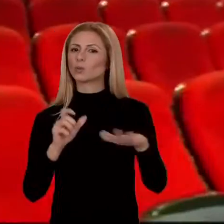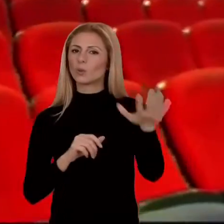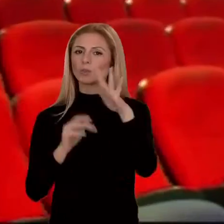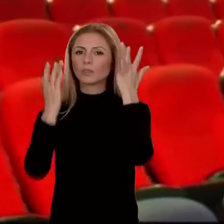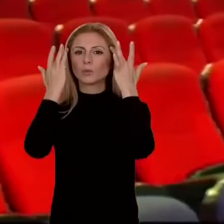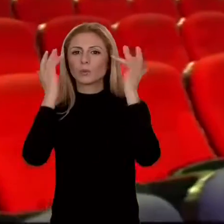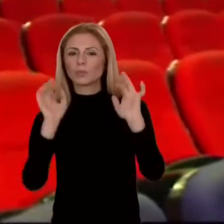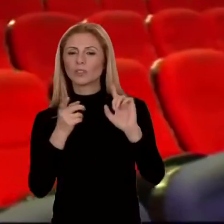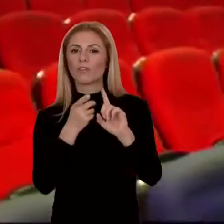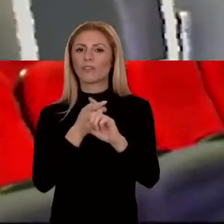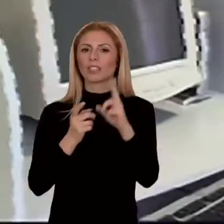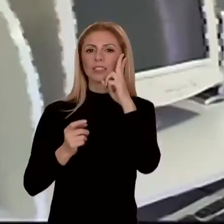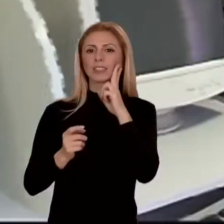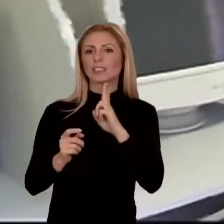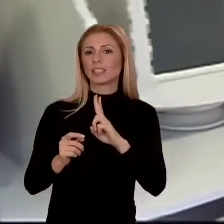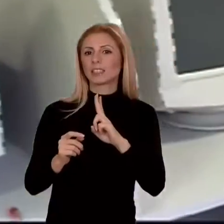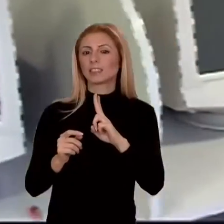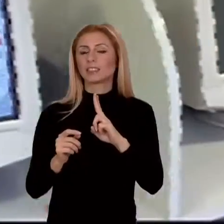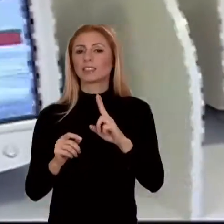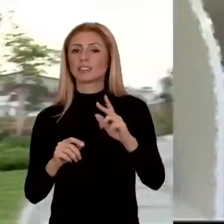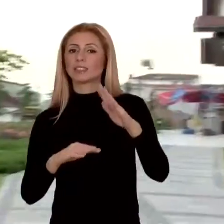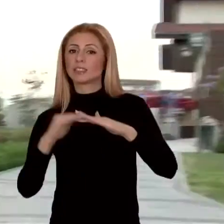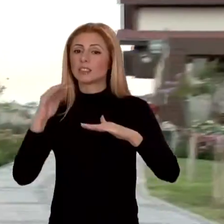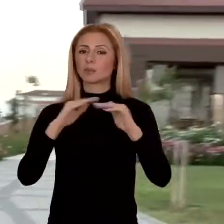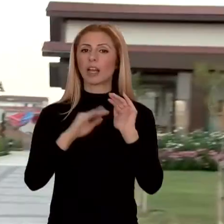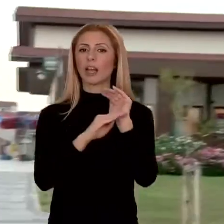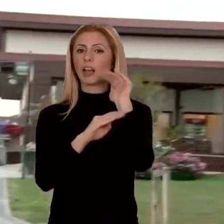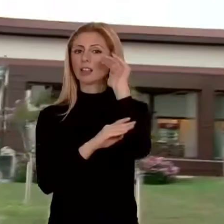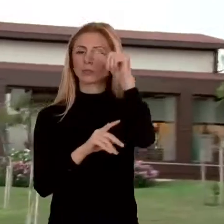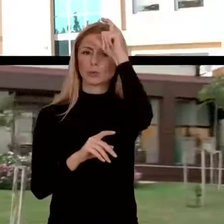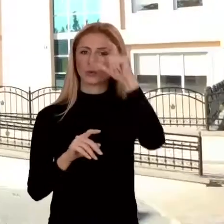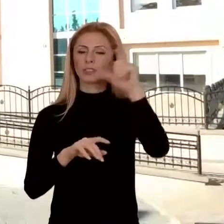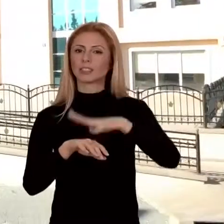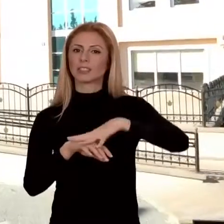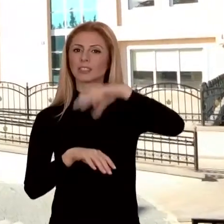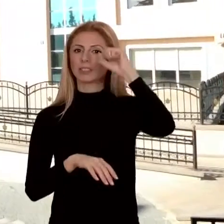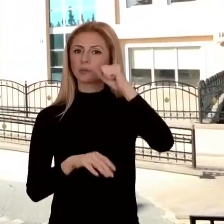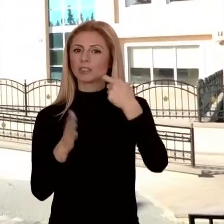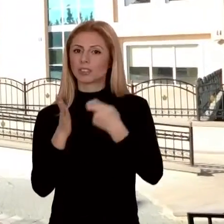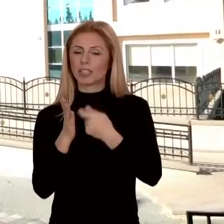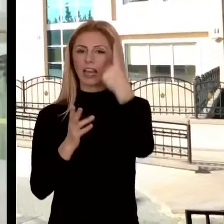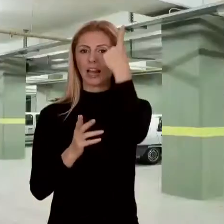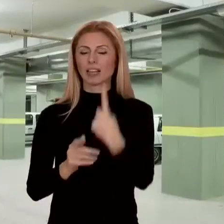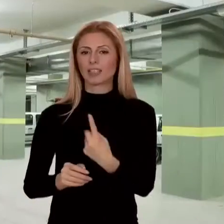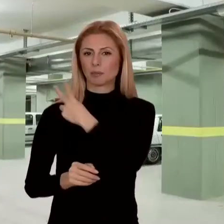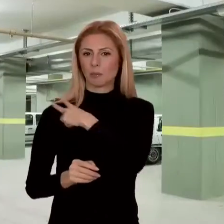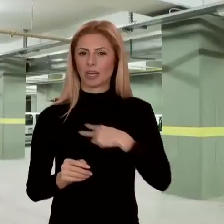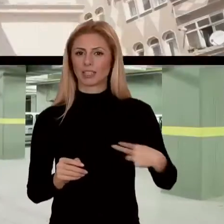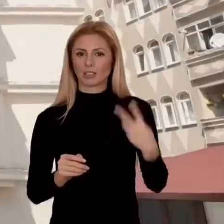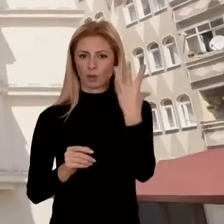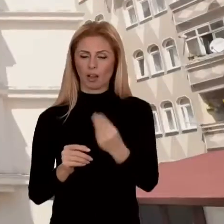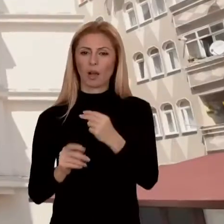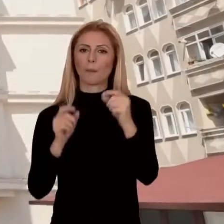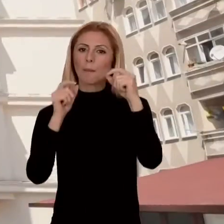Sosyal, kültürel ve zengin altyapı standartlarını geleceğin Türkiye'sinde temsil etmek adına ilklerin belediyesi